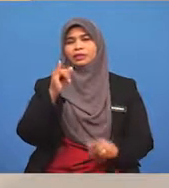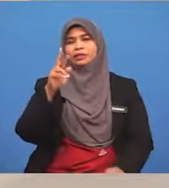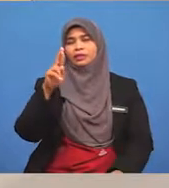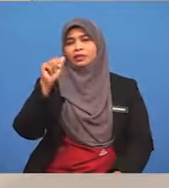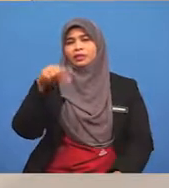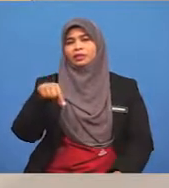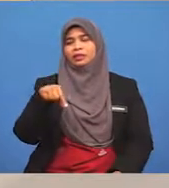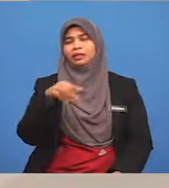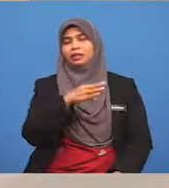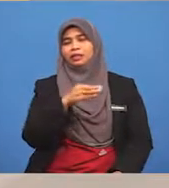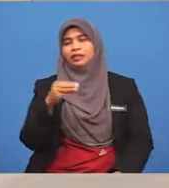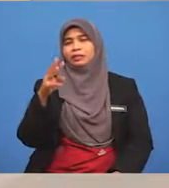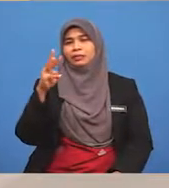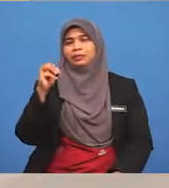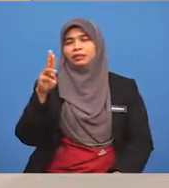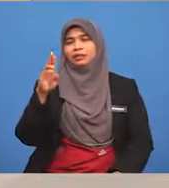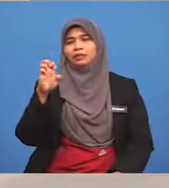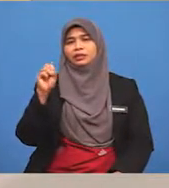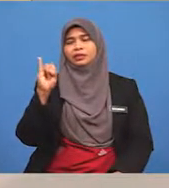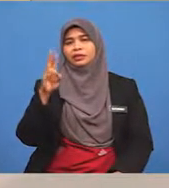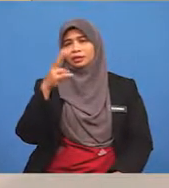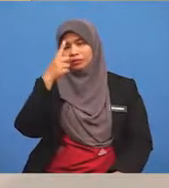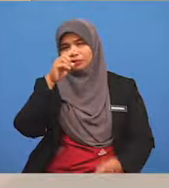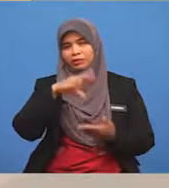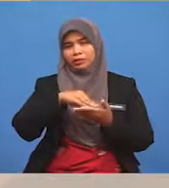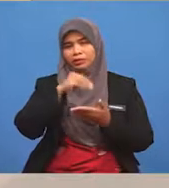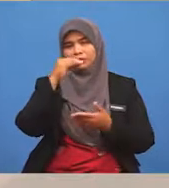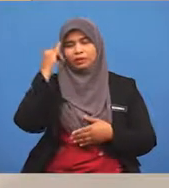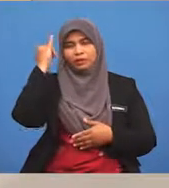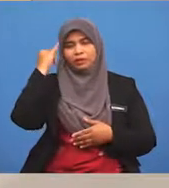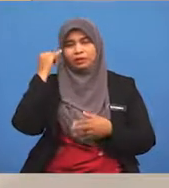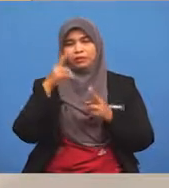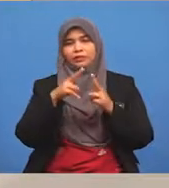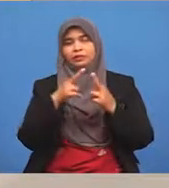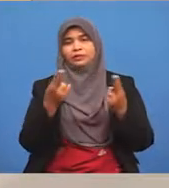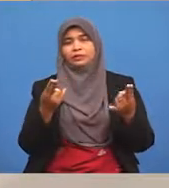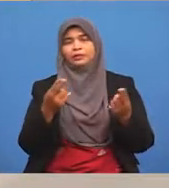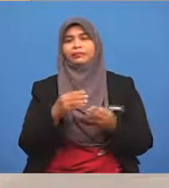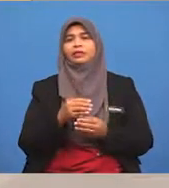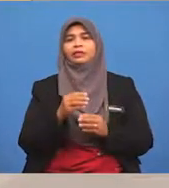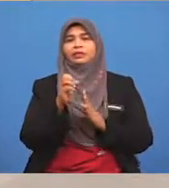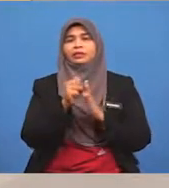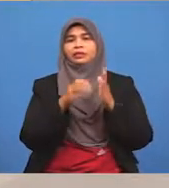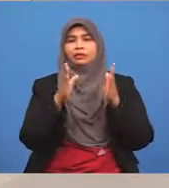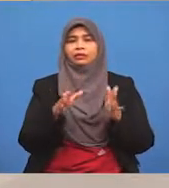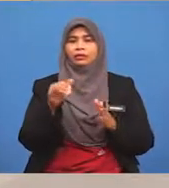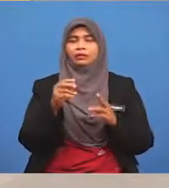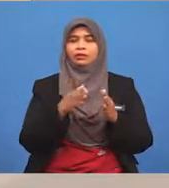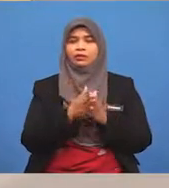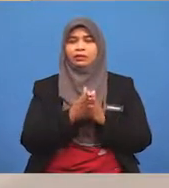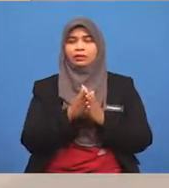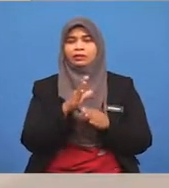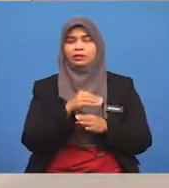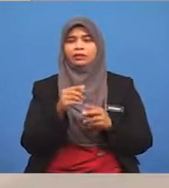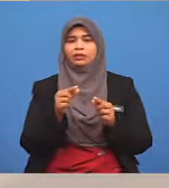dan Mesir untuk menuntut ilmu hadis di sana. Seorang yang rajin dan gigih menuntut